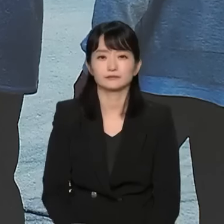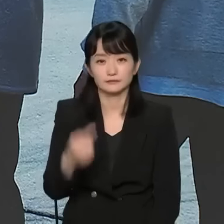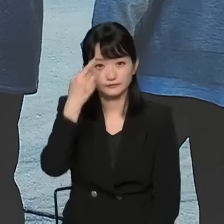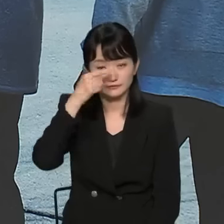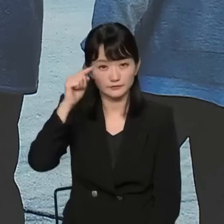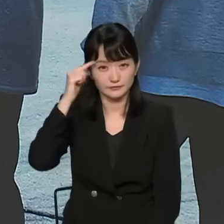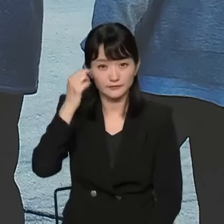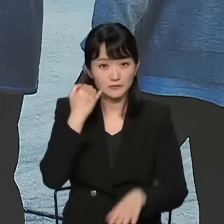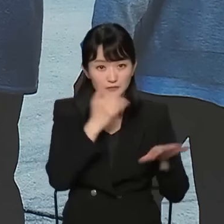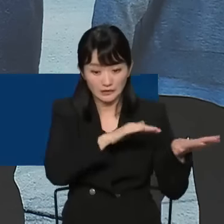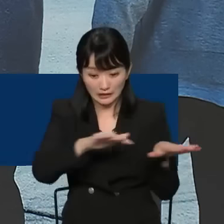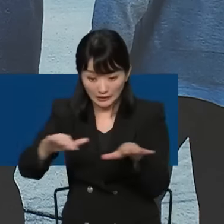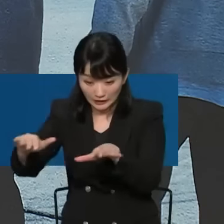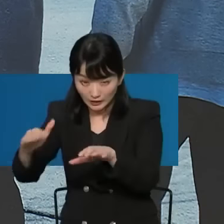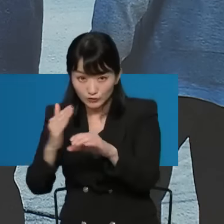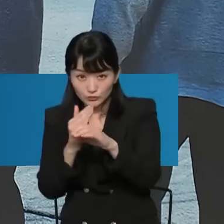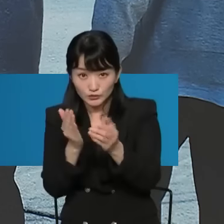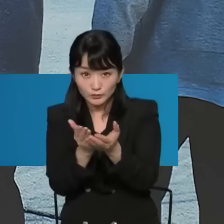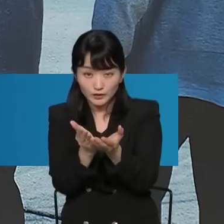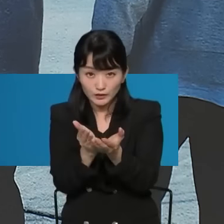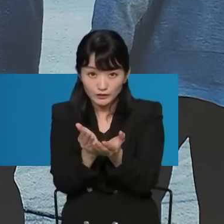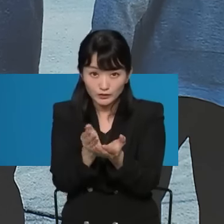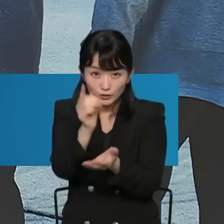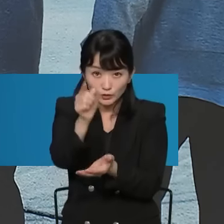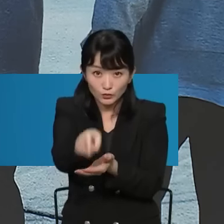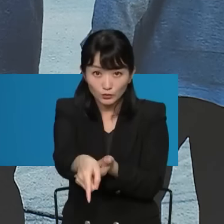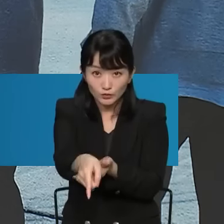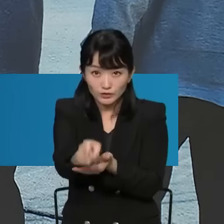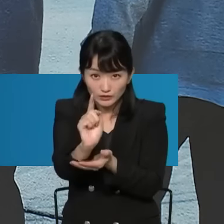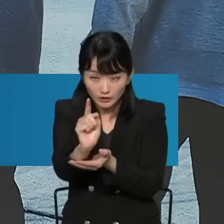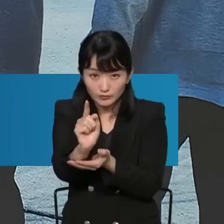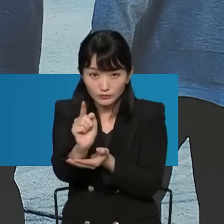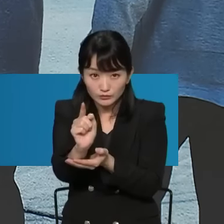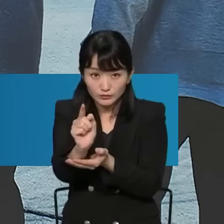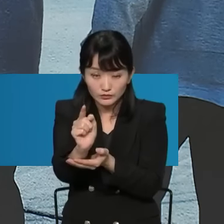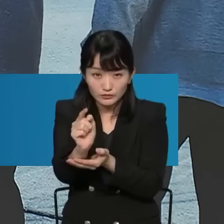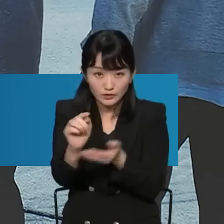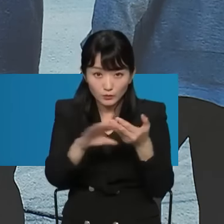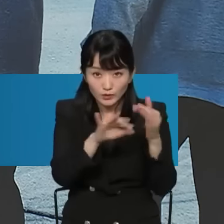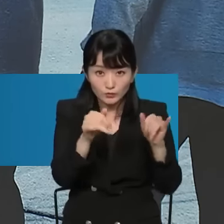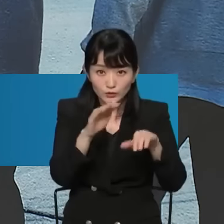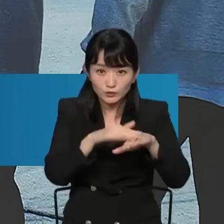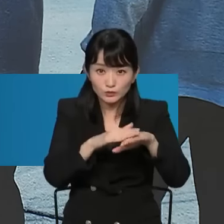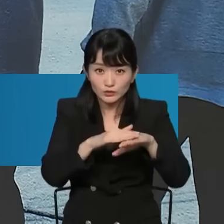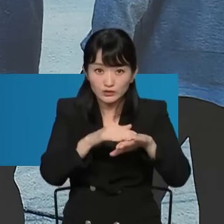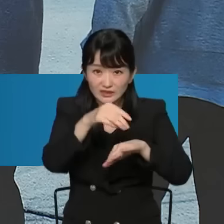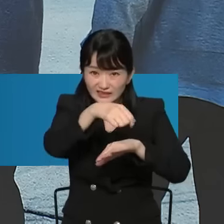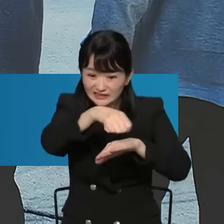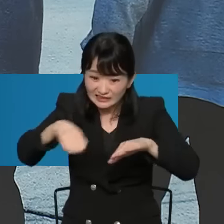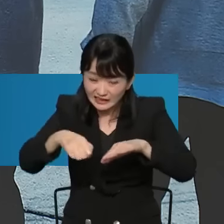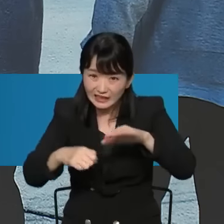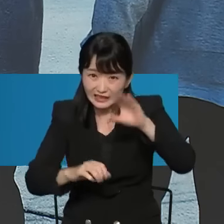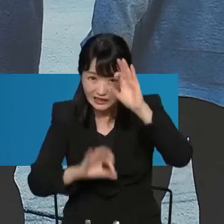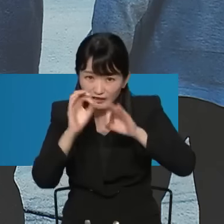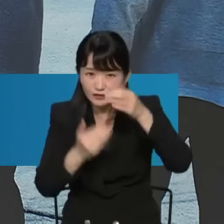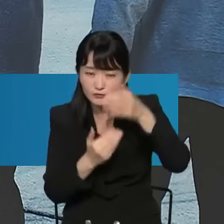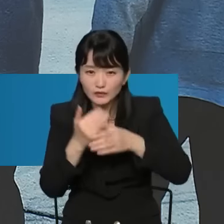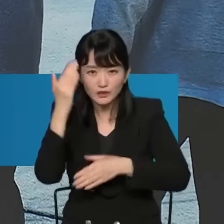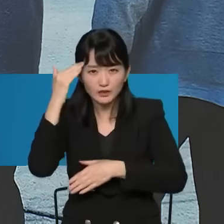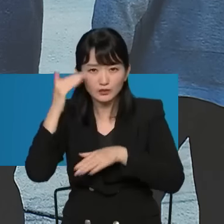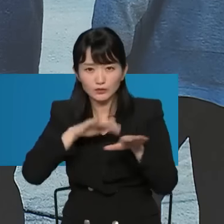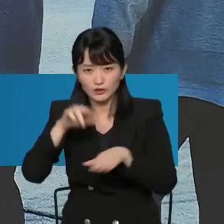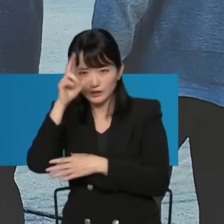러시아 바다 한가운데에서 고기를 잡던 우리 배에서 외국인 선원의 손가락이 절단되는 사고가 났습니다. 우리